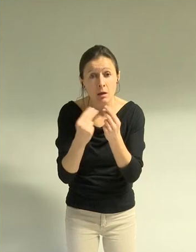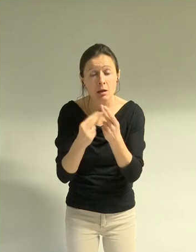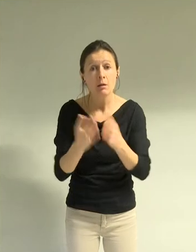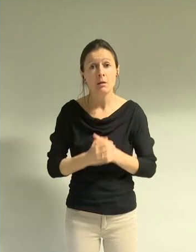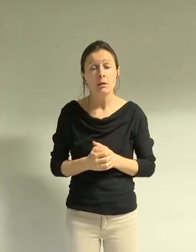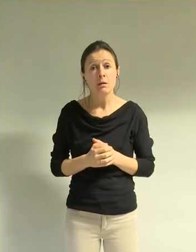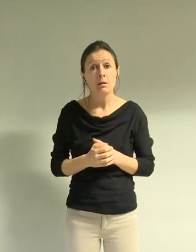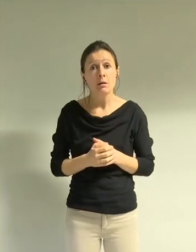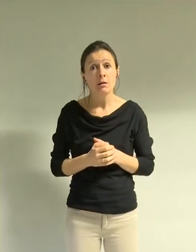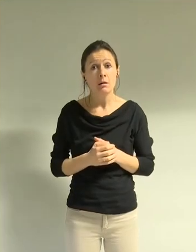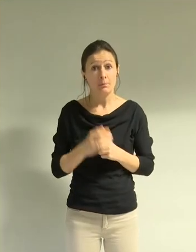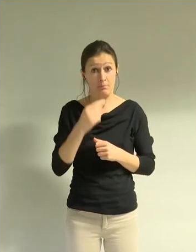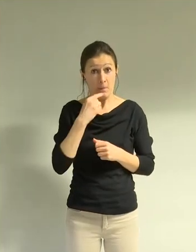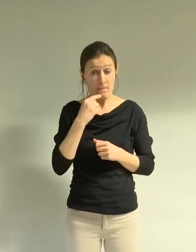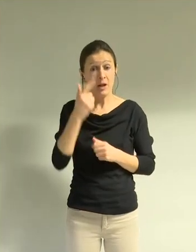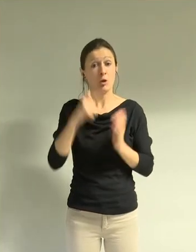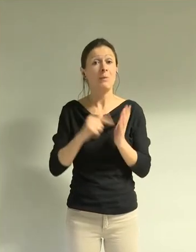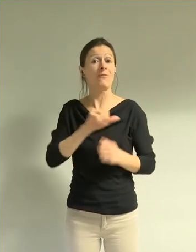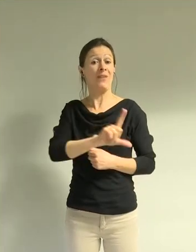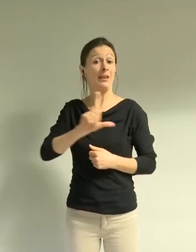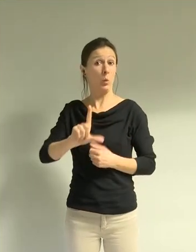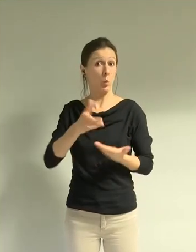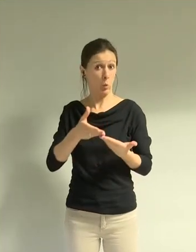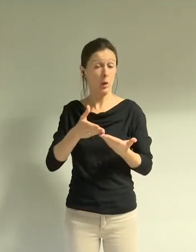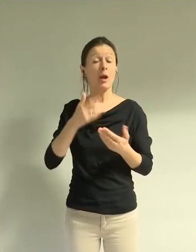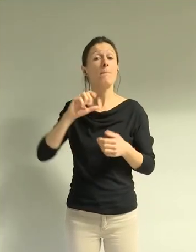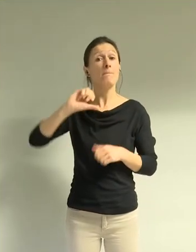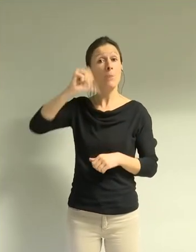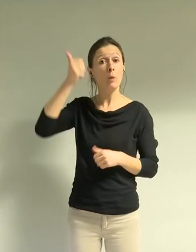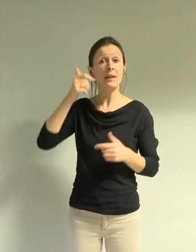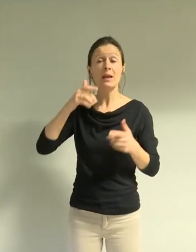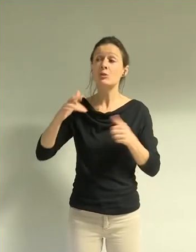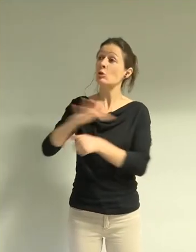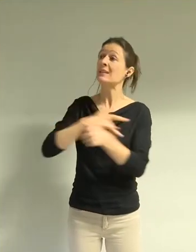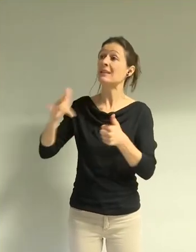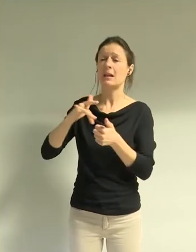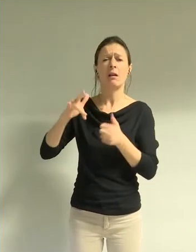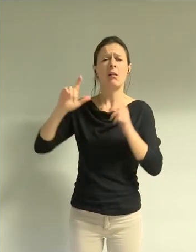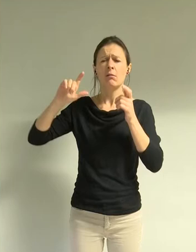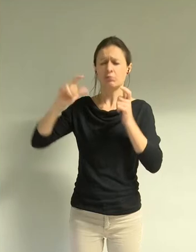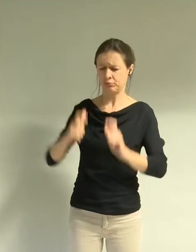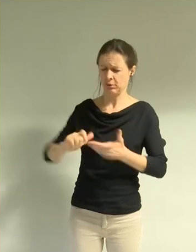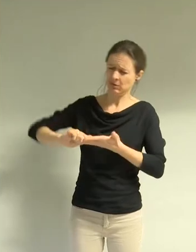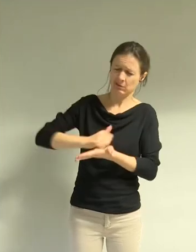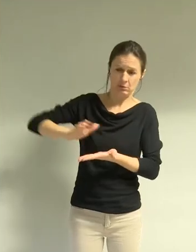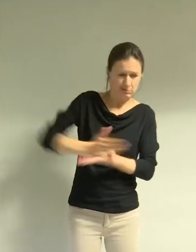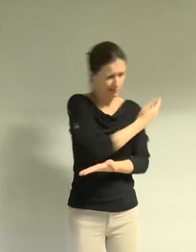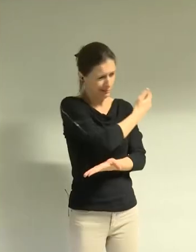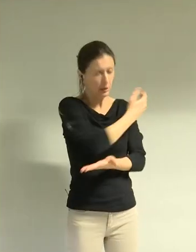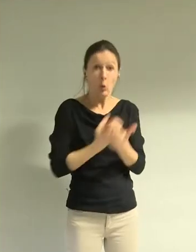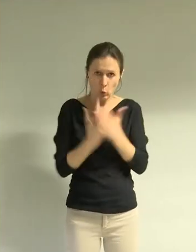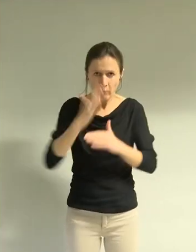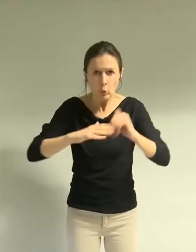portrait en 2022 comme base de construction déconstruction vous nous indiquer que le deuxième chantier consistera je vous cite